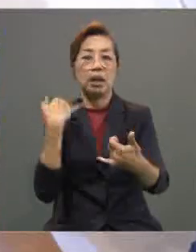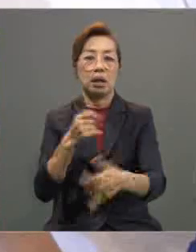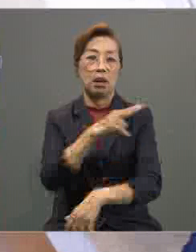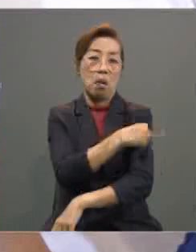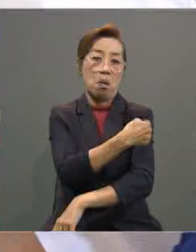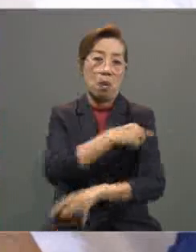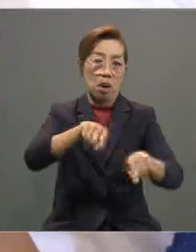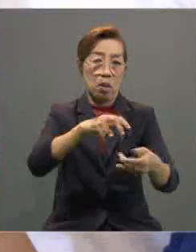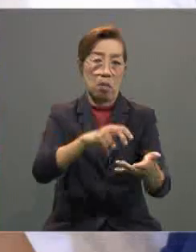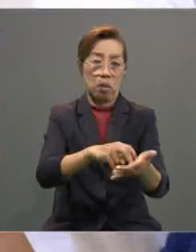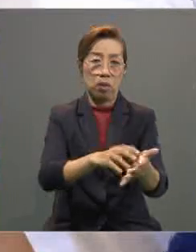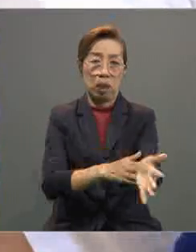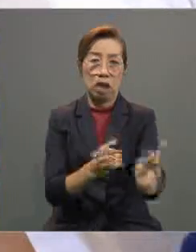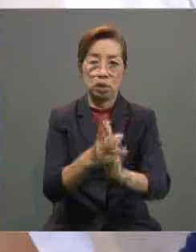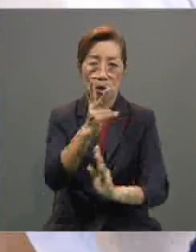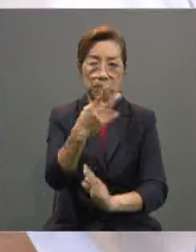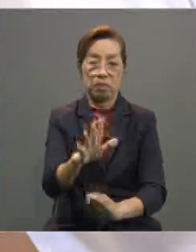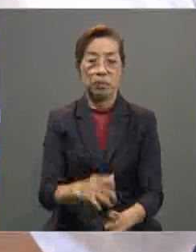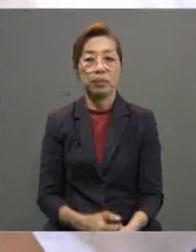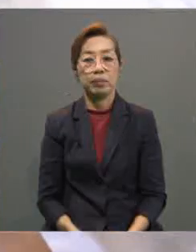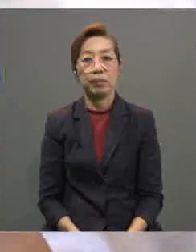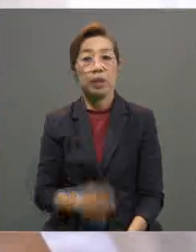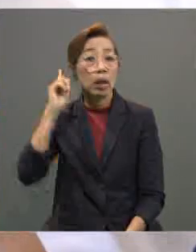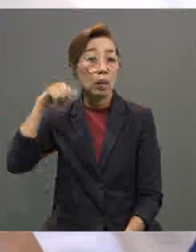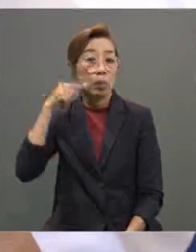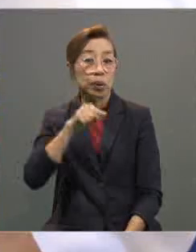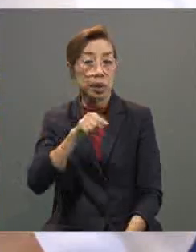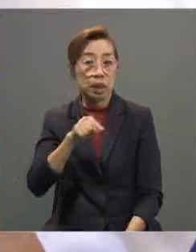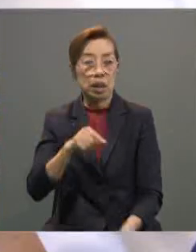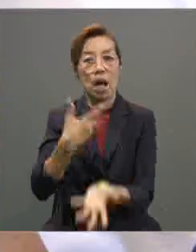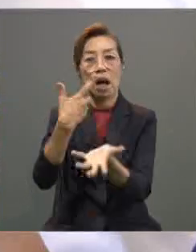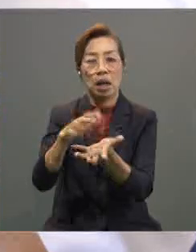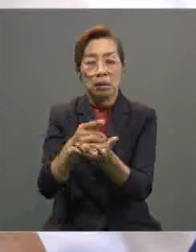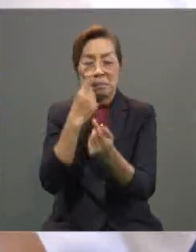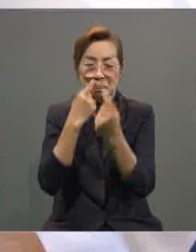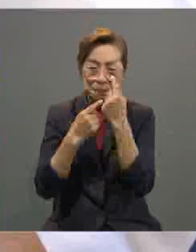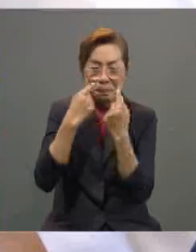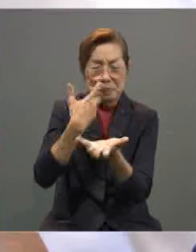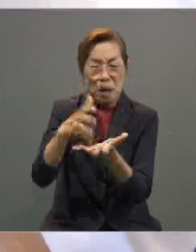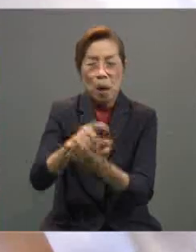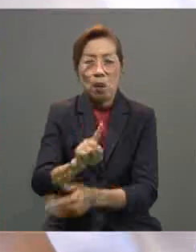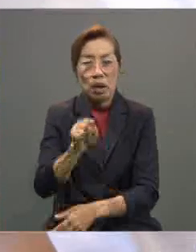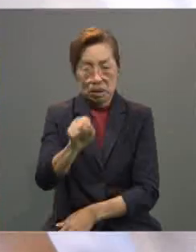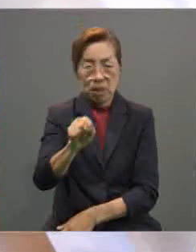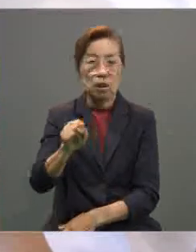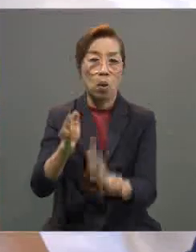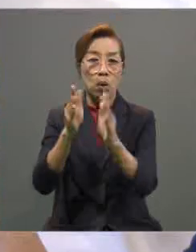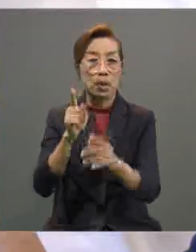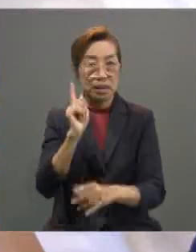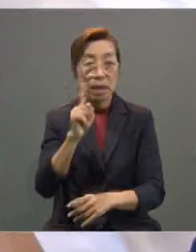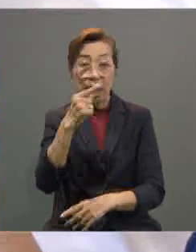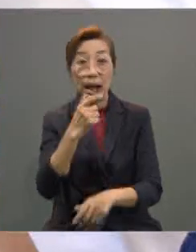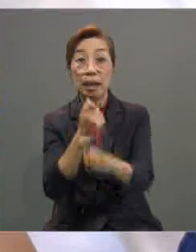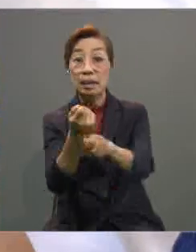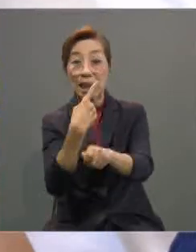วนี้มาเกือบนาน2สัปดาห์แล้วครับ ผู้เสียหายเนี่ยก็เล่าทางน้ำตาบอกนะคะว่ารับงานเอนเตอร์เทนลูกค้าทั่วไปค่ะ